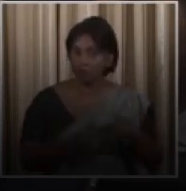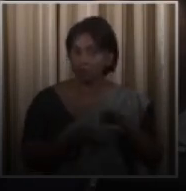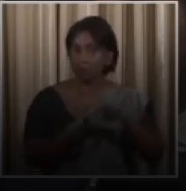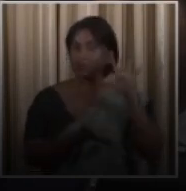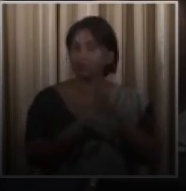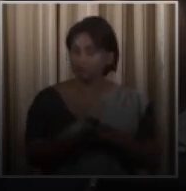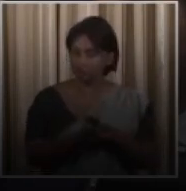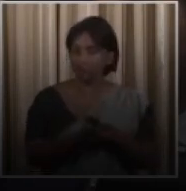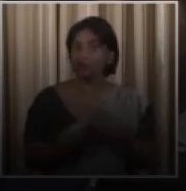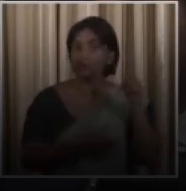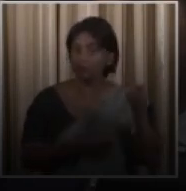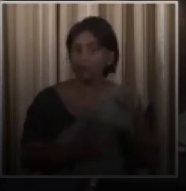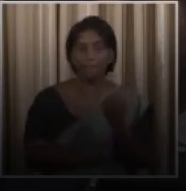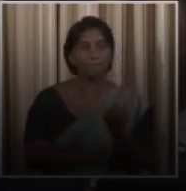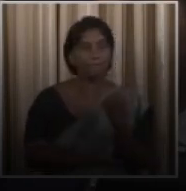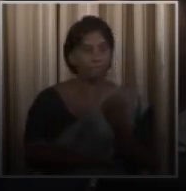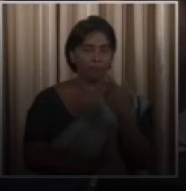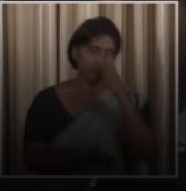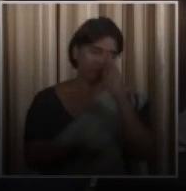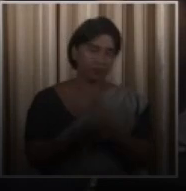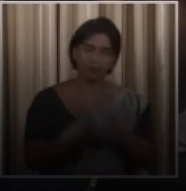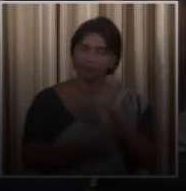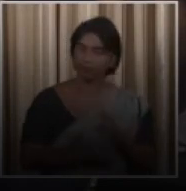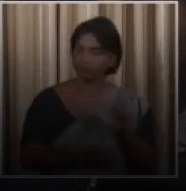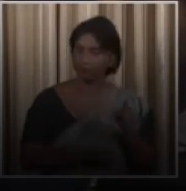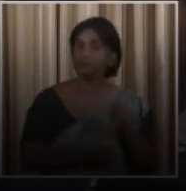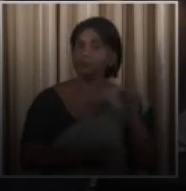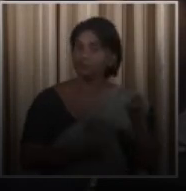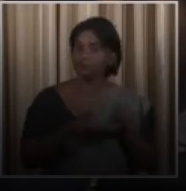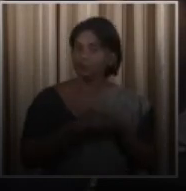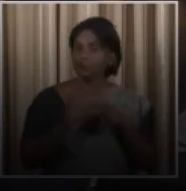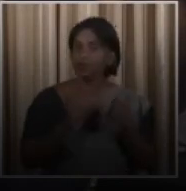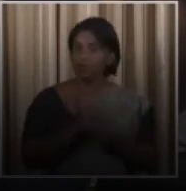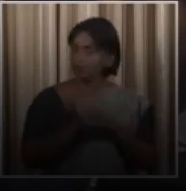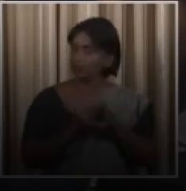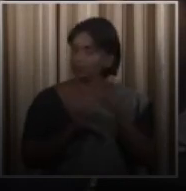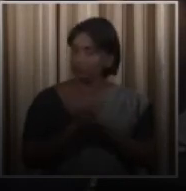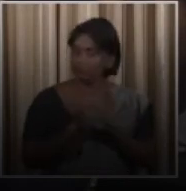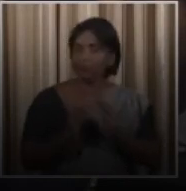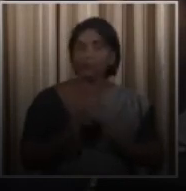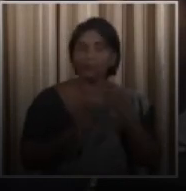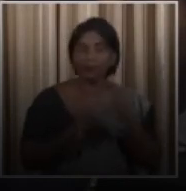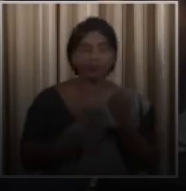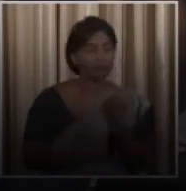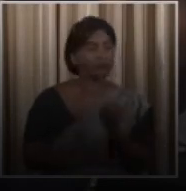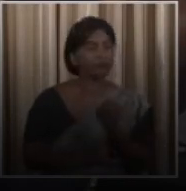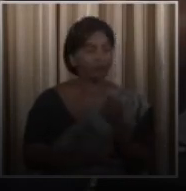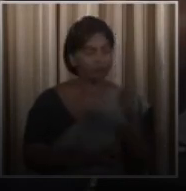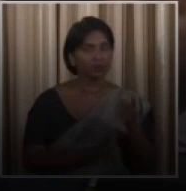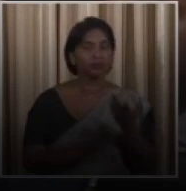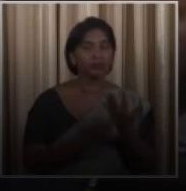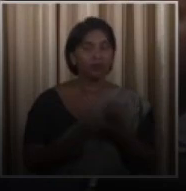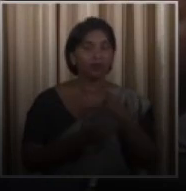තහවුරු කරලා උන්ගේ බලය ආරක්ෂා කරලා තියෙනවා. ඒ අනුව මේ පනත සම්මත කිරීමෙන් පස්සෙත් ඒ බලතල